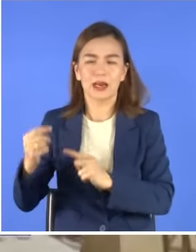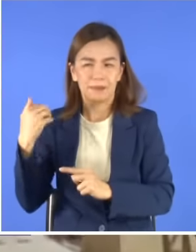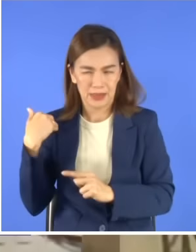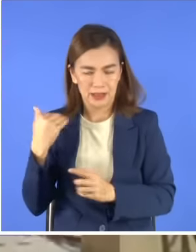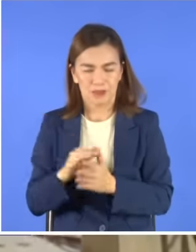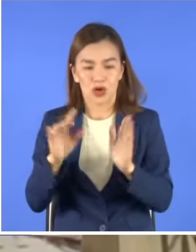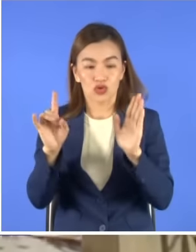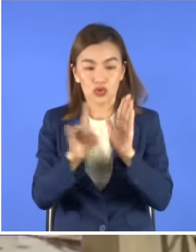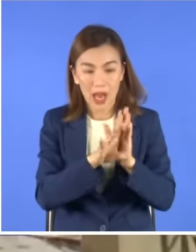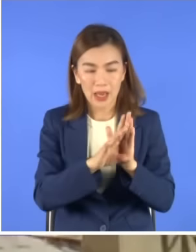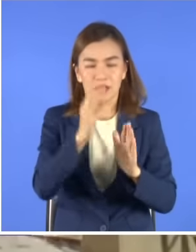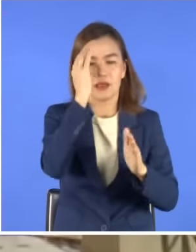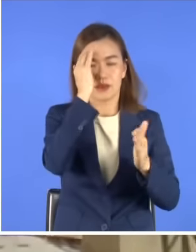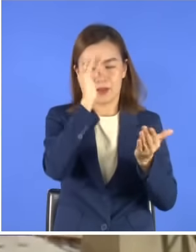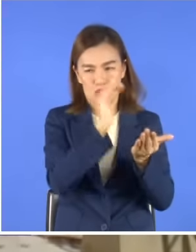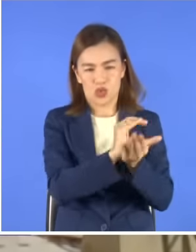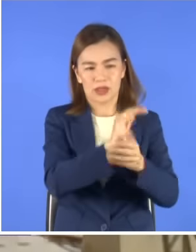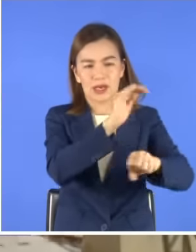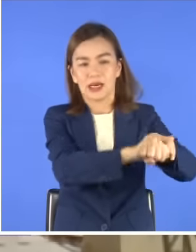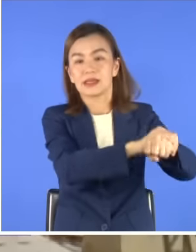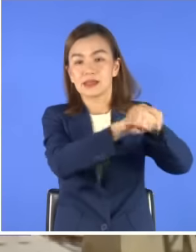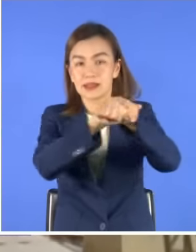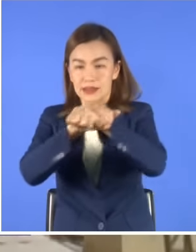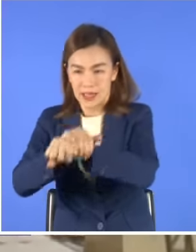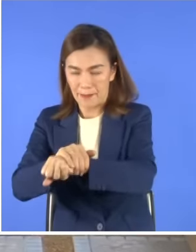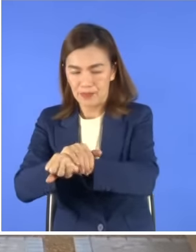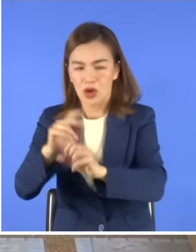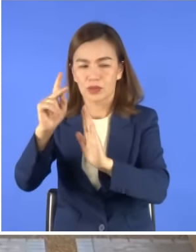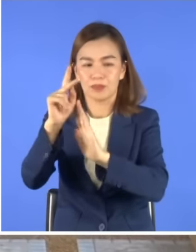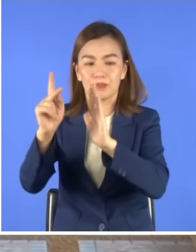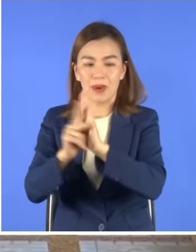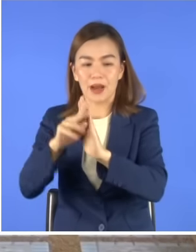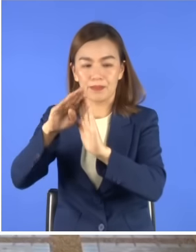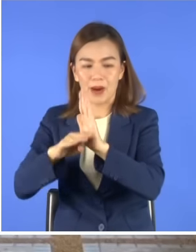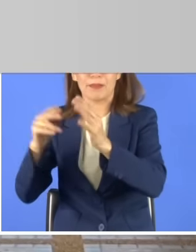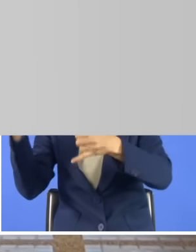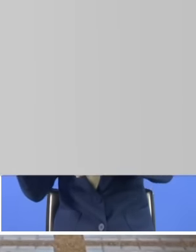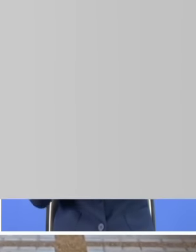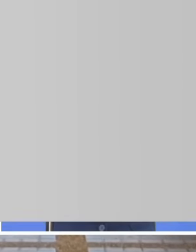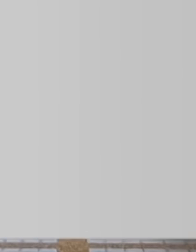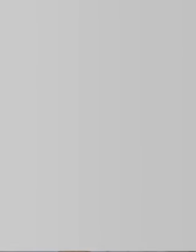จก็ควบคุมตัวทั้งหมดไปที่สน.สุวินทวงศ์ดำเนินคดีตามกฎหมายต่อไปค่ะ ครับ